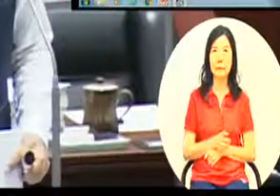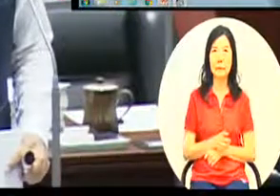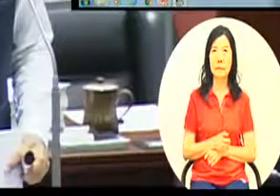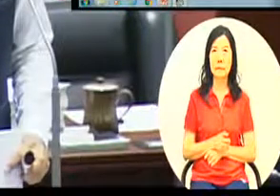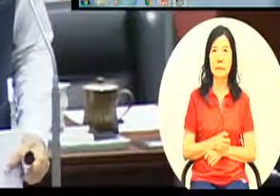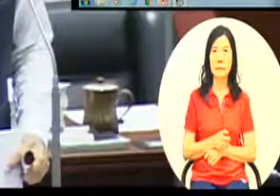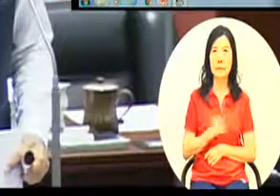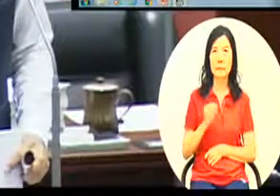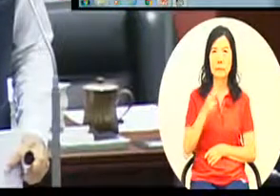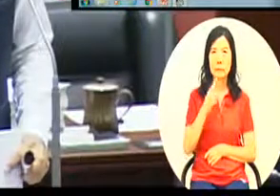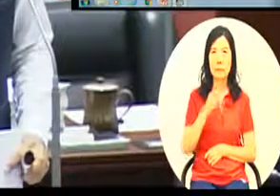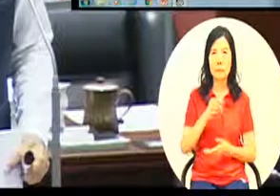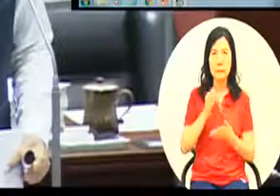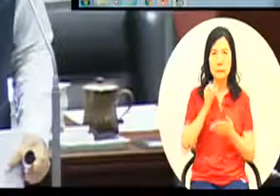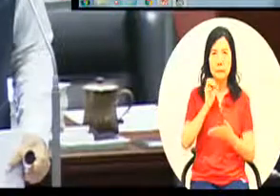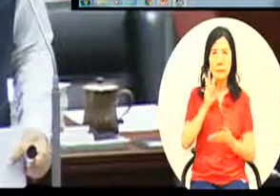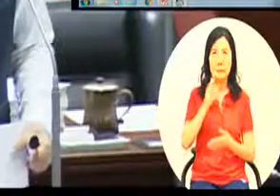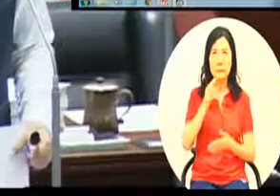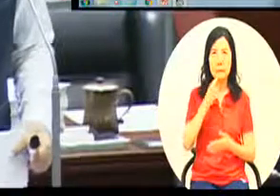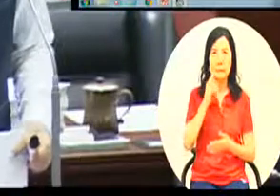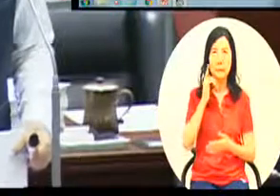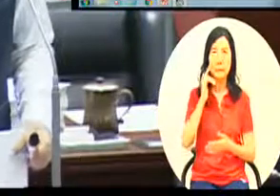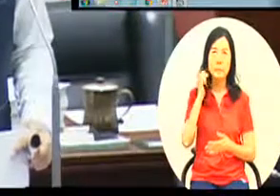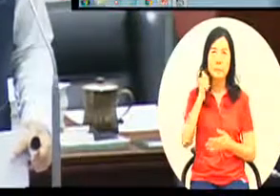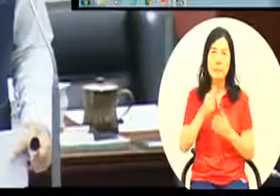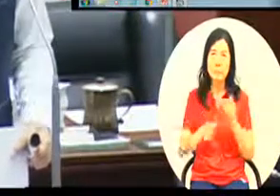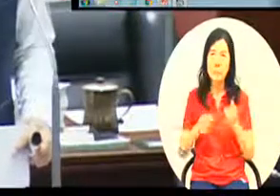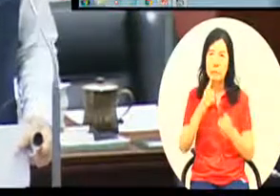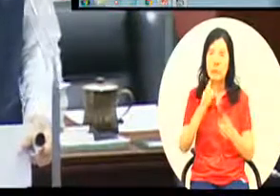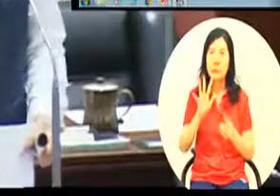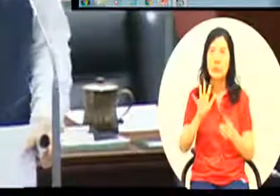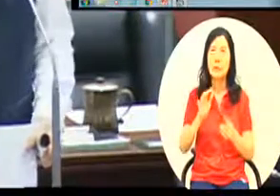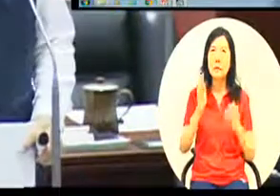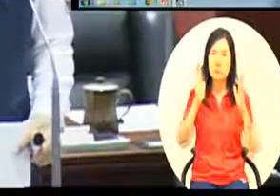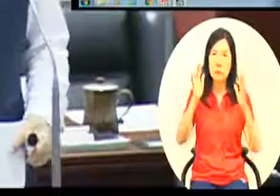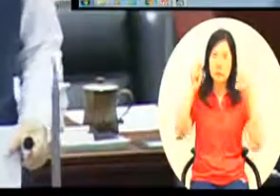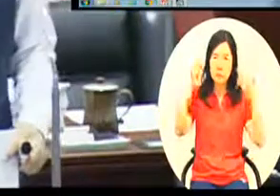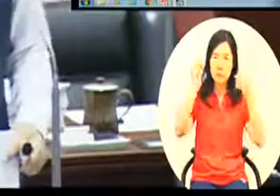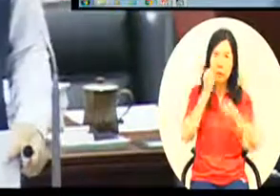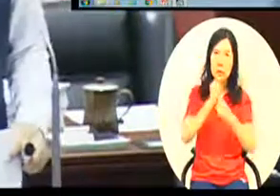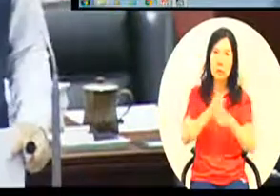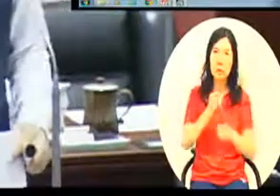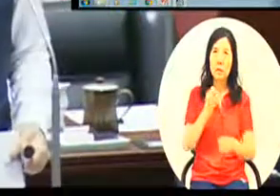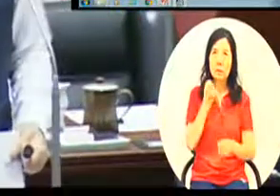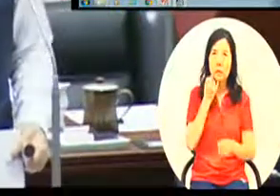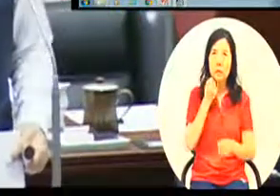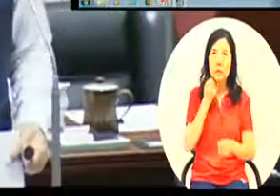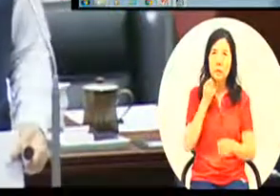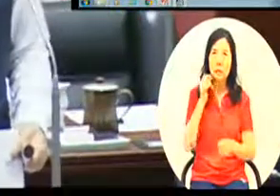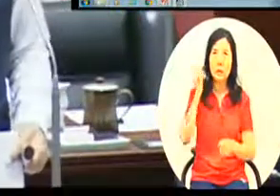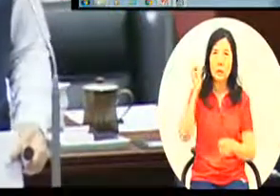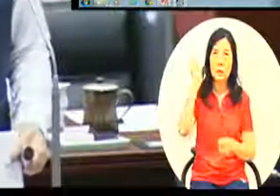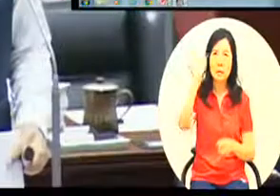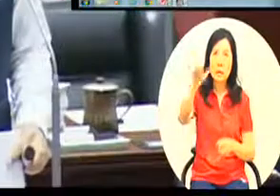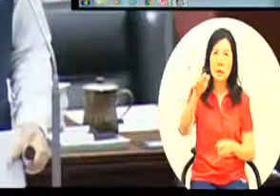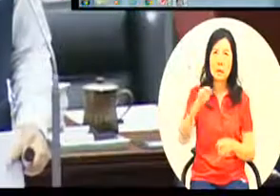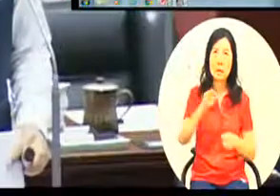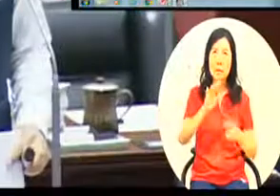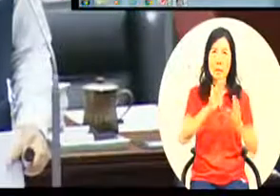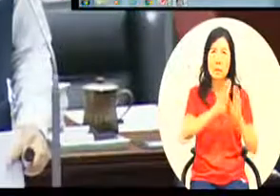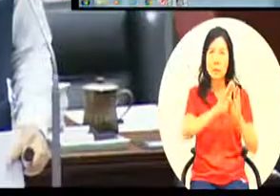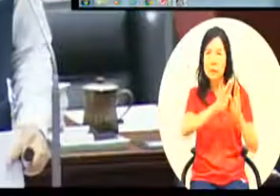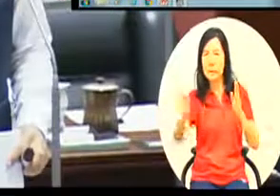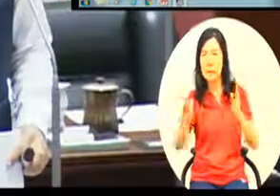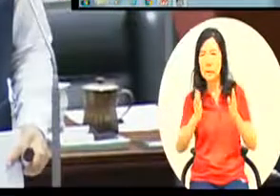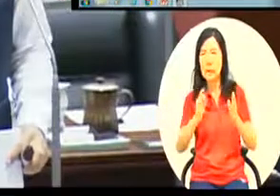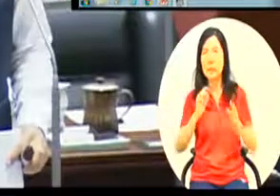可是我想提醒你，我也是爸爸生的，妈妈生的，我也有一份正当的工作。可不可以请您下次不要再摔门，不要再